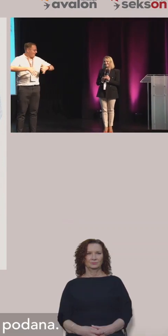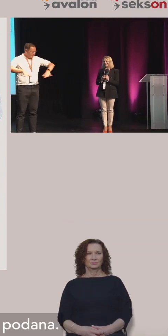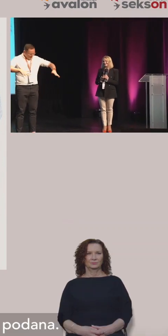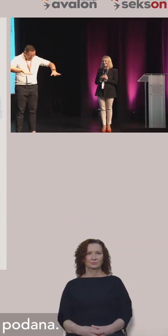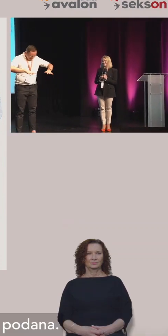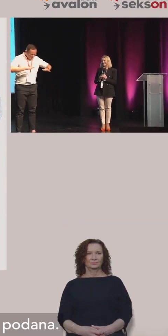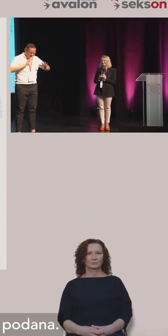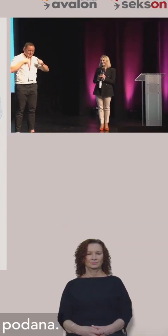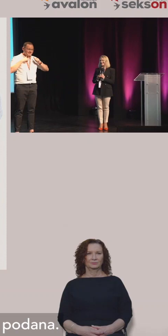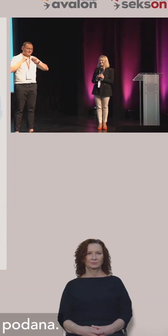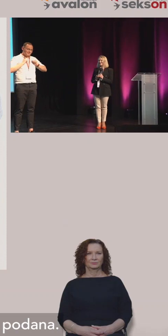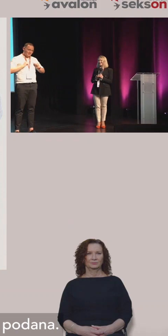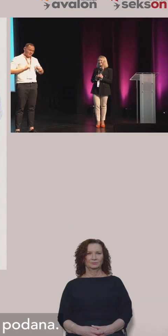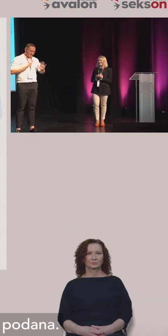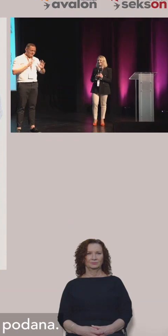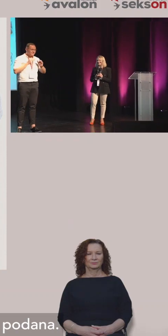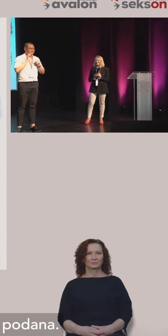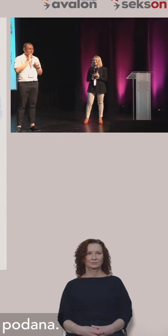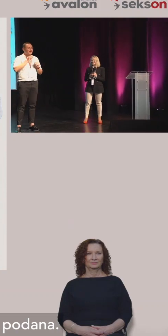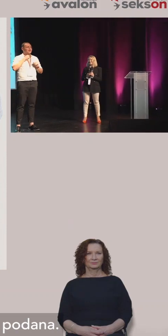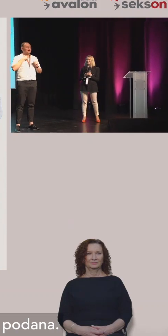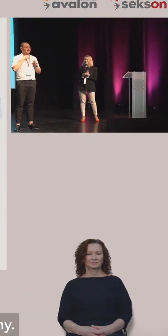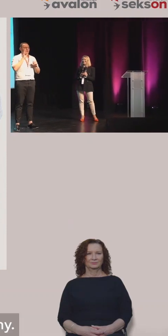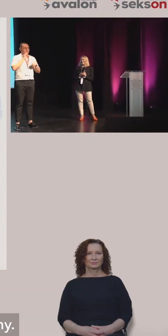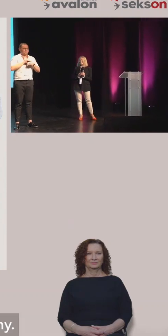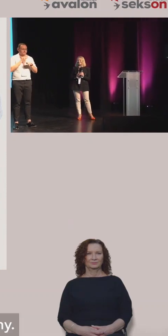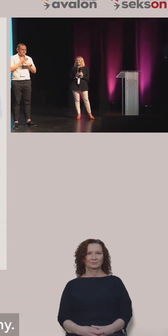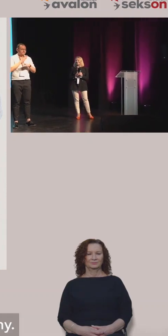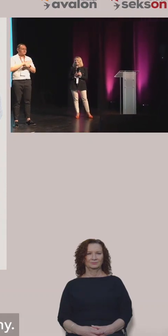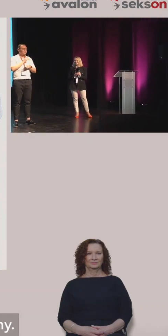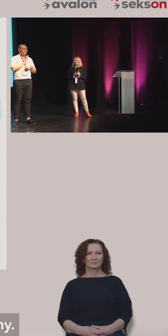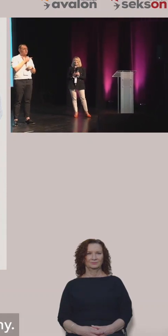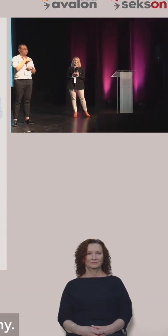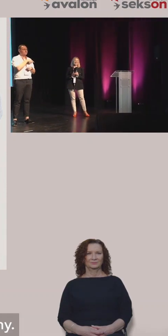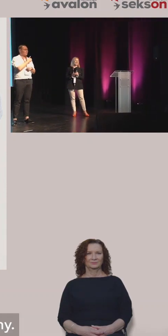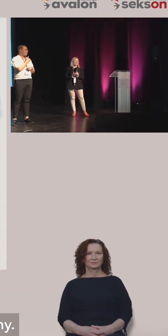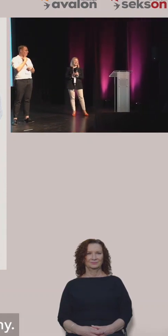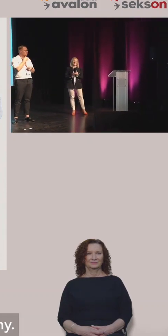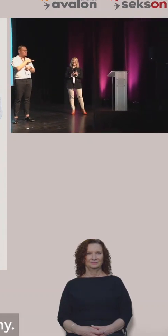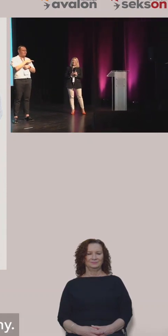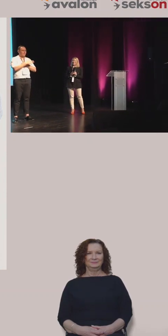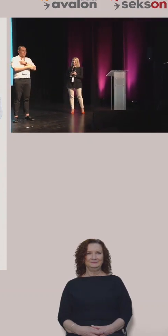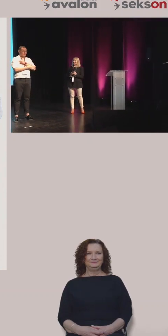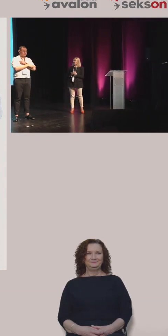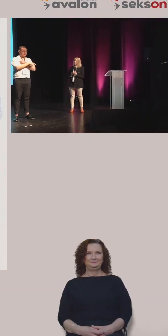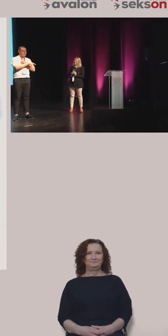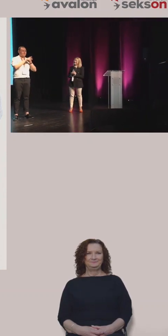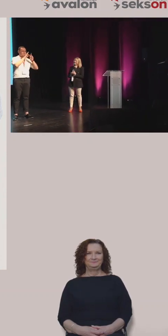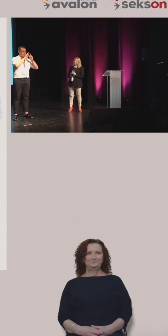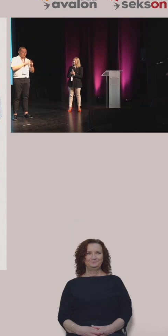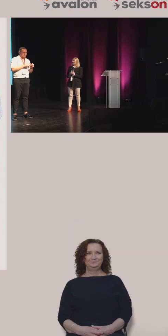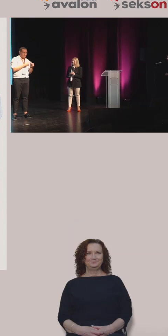Też jeszcze informacja powinna być wcześniej, przepraszam, jestem dosyć zdenerwowany.